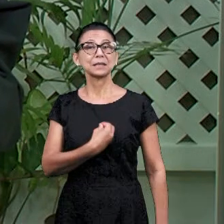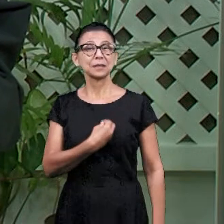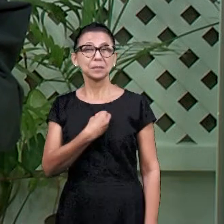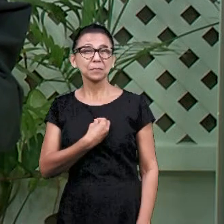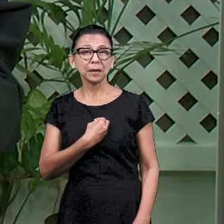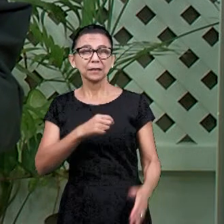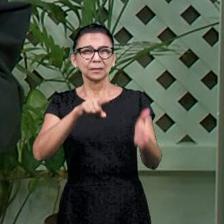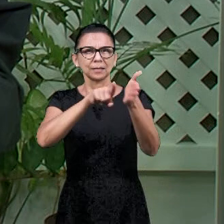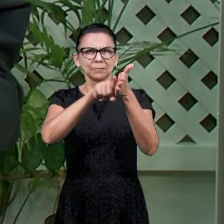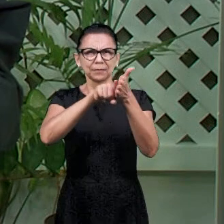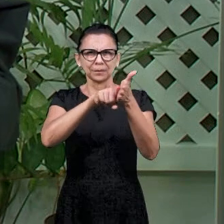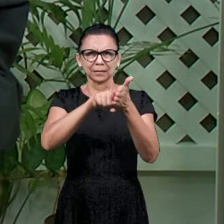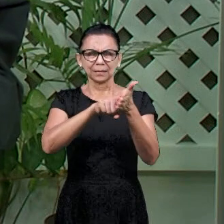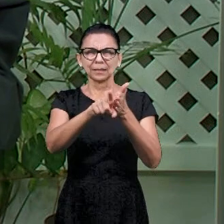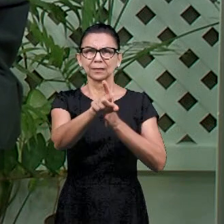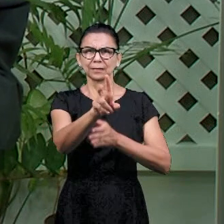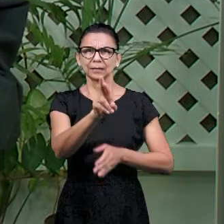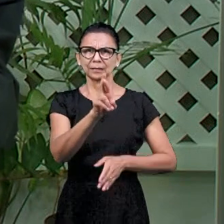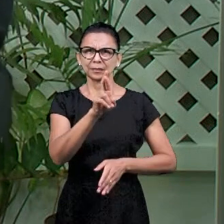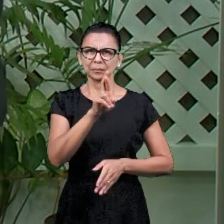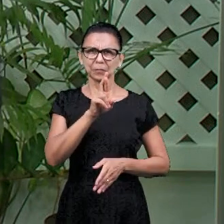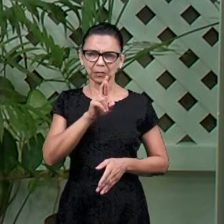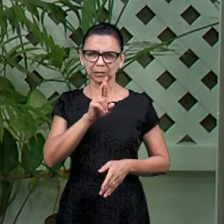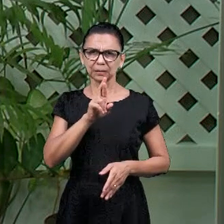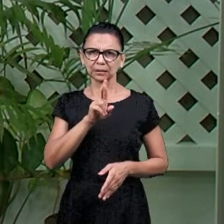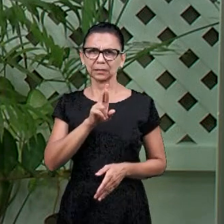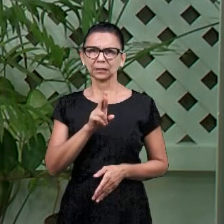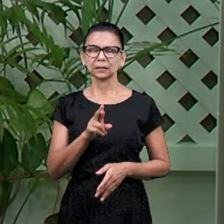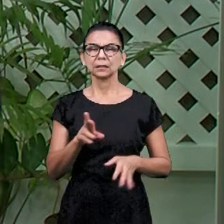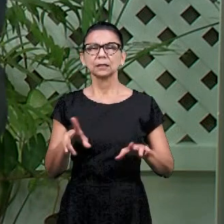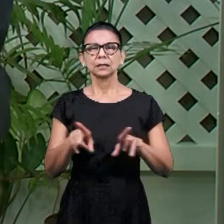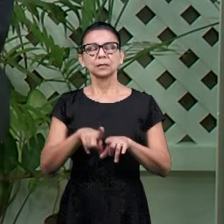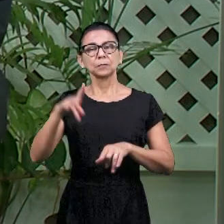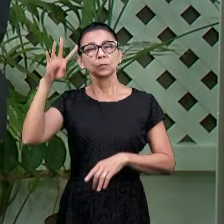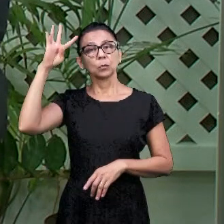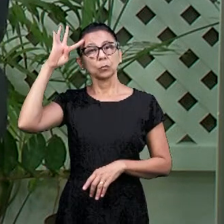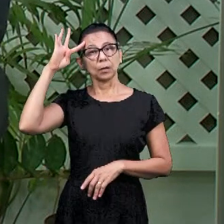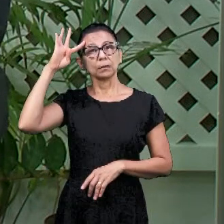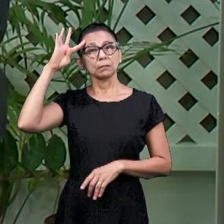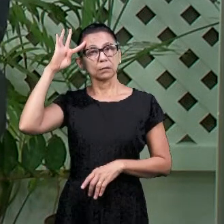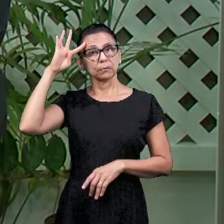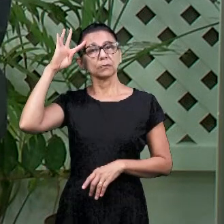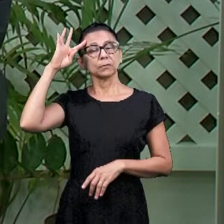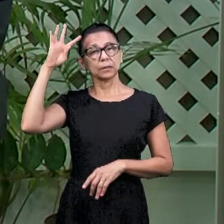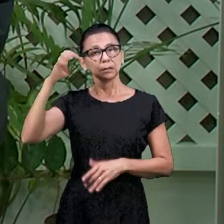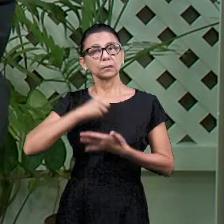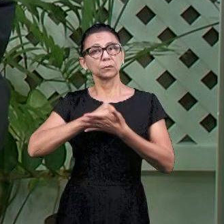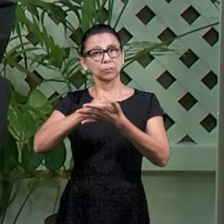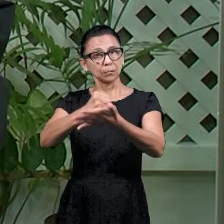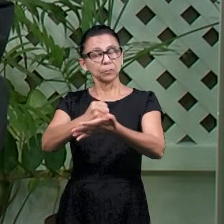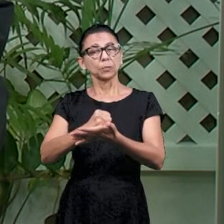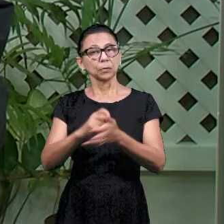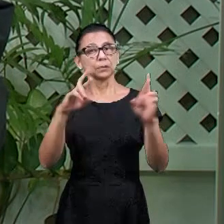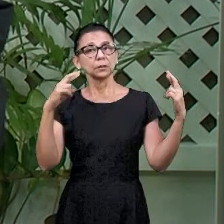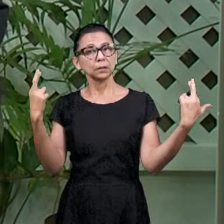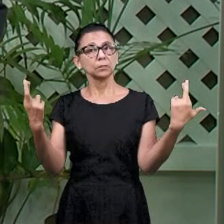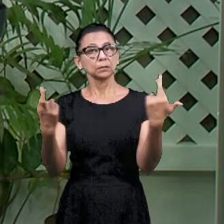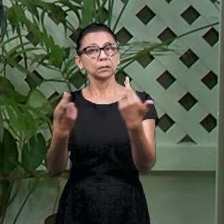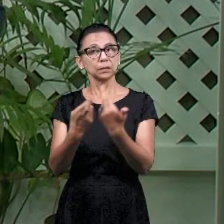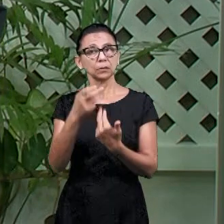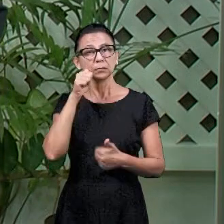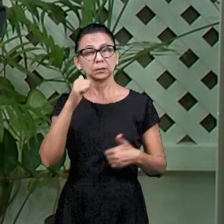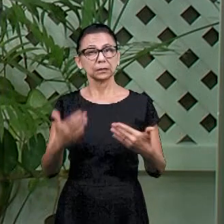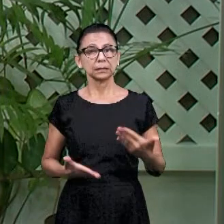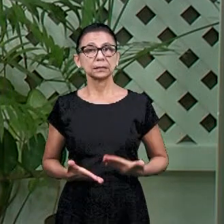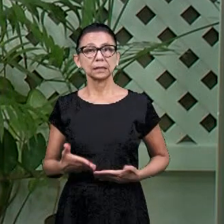exprime le souhait de participer à ce travail, de chercher les réponses. Et cela est en train d'influencer beaucoup les réunions des dames